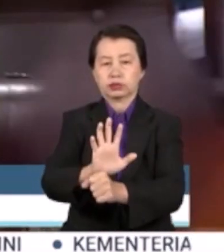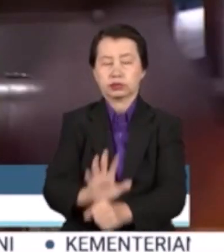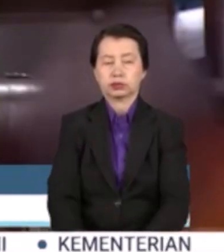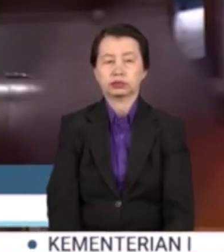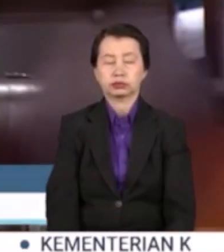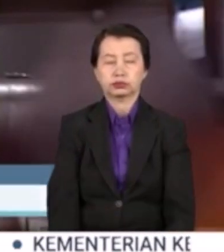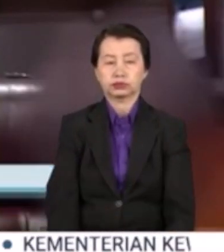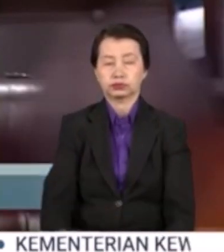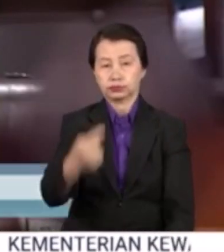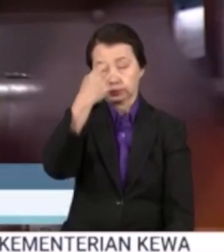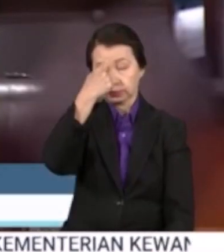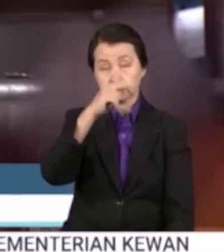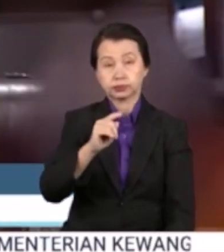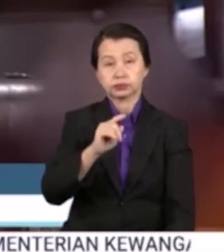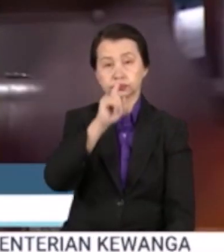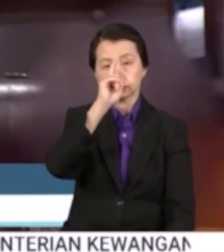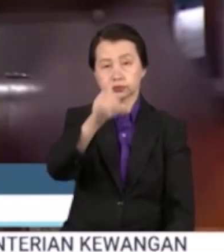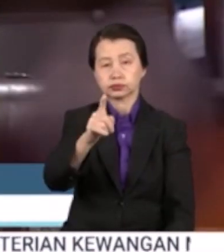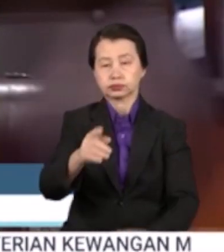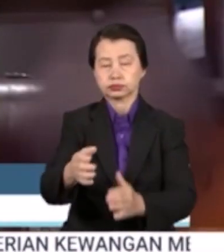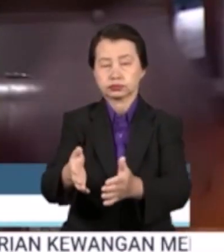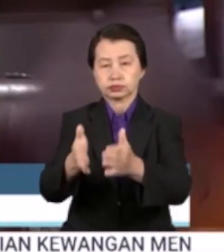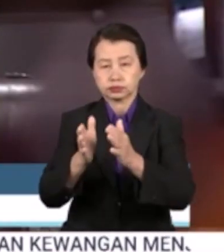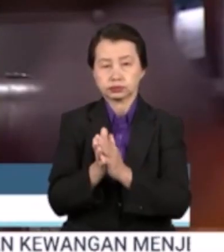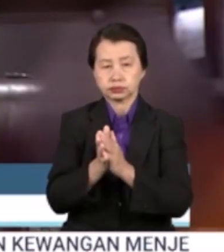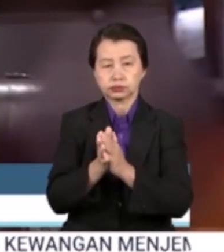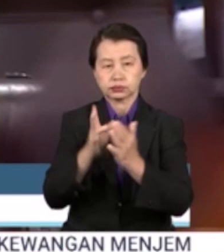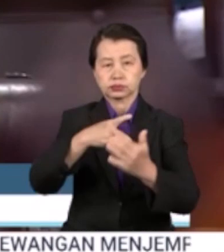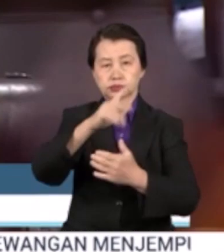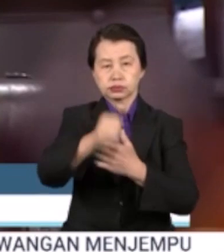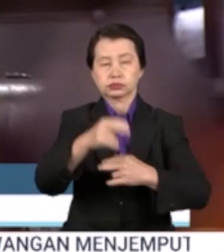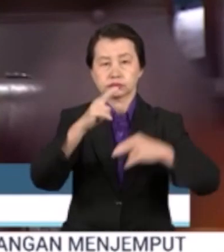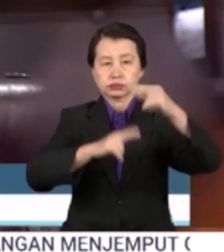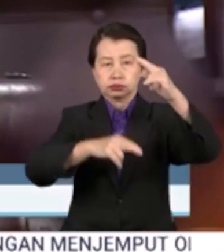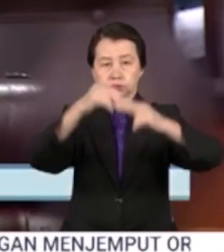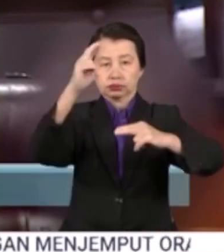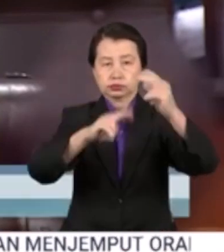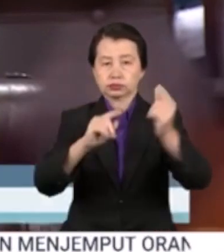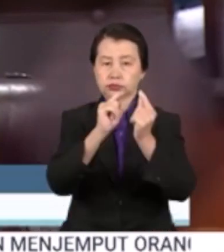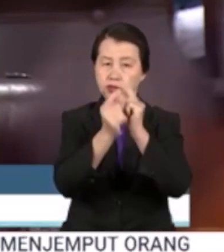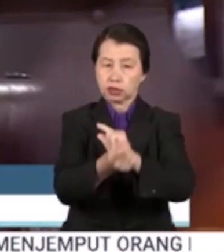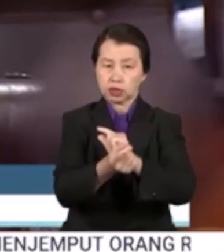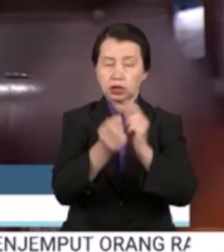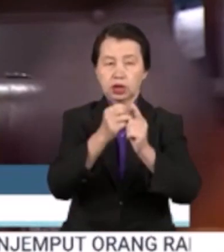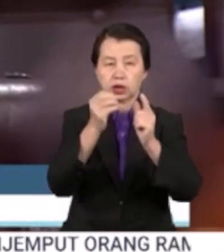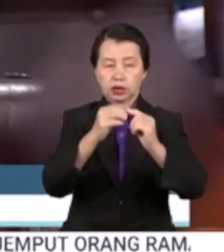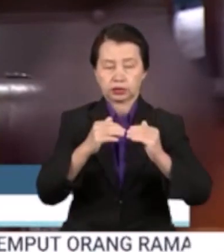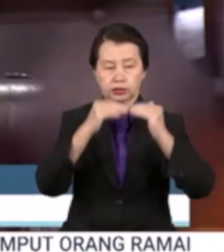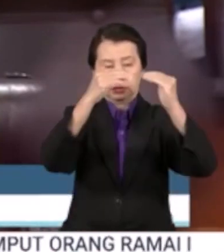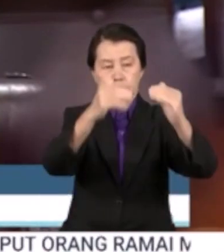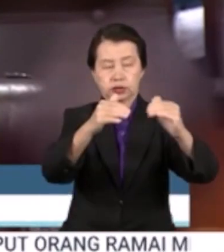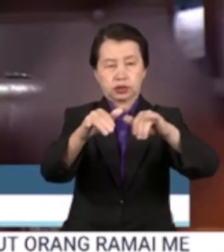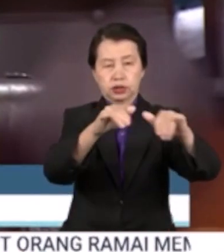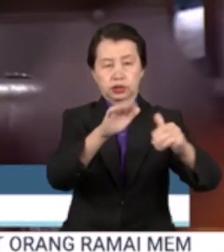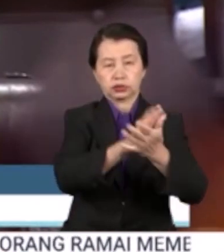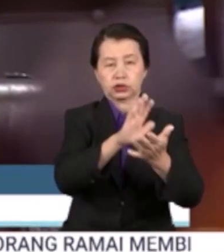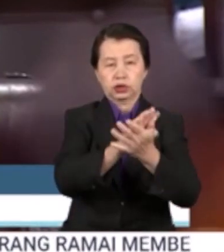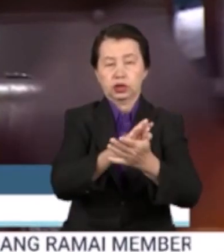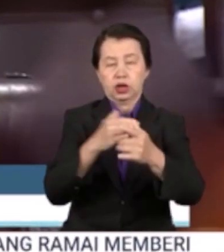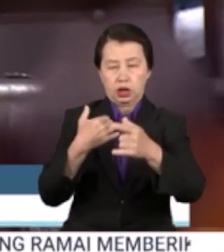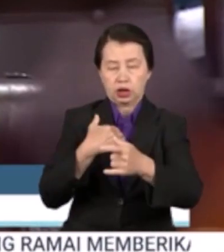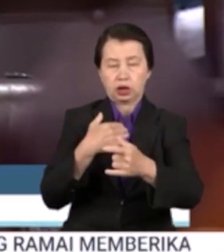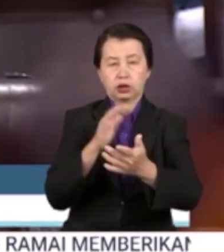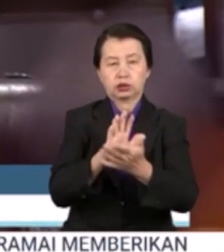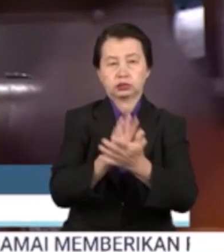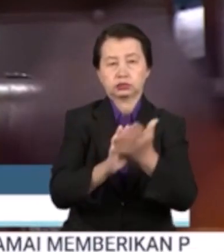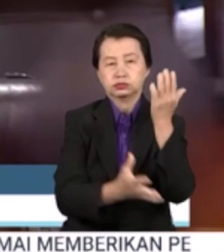bagi memastikan permohonan Project pembinaan bangunan gantian atau nighter sekolah yang mempunyai bangunan daif